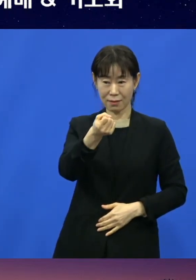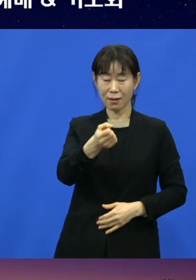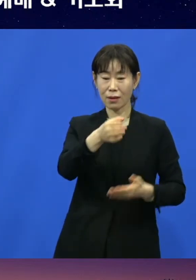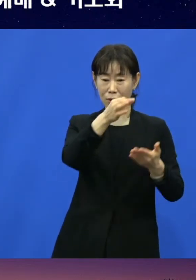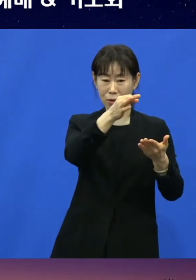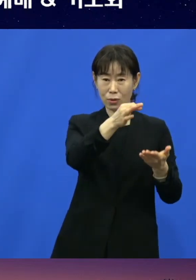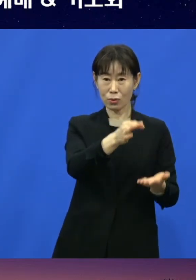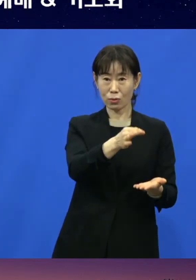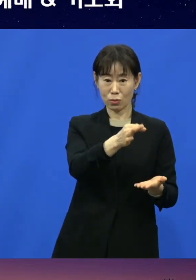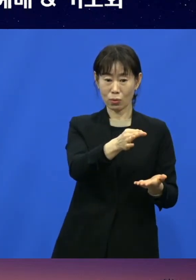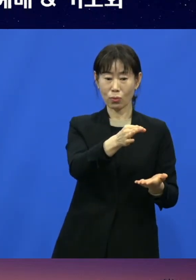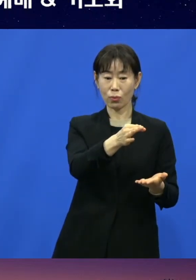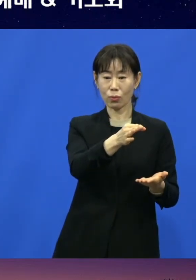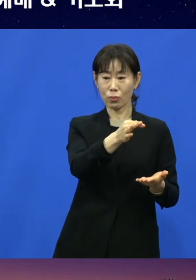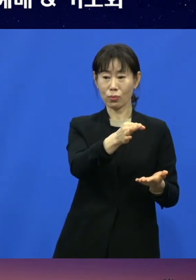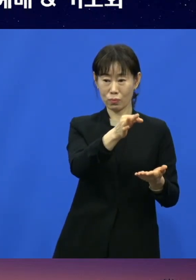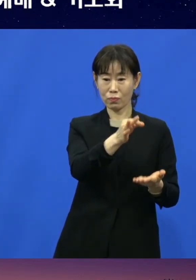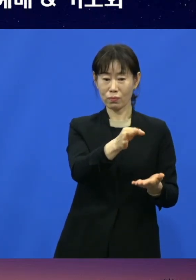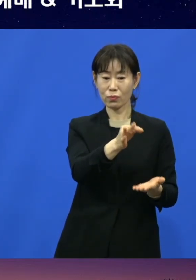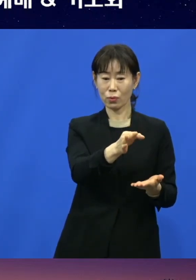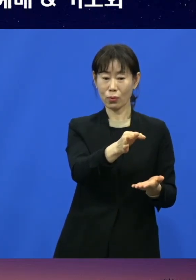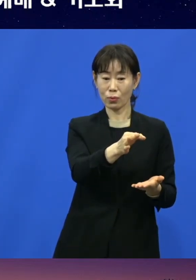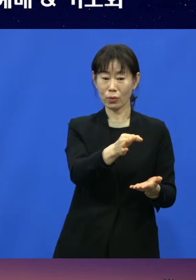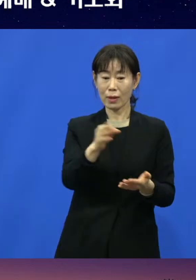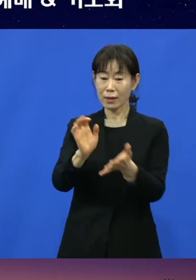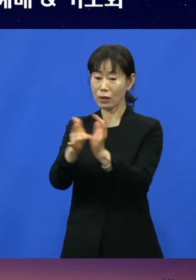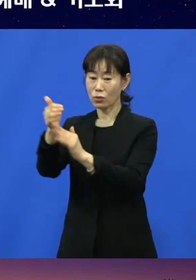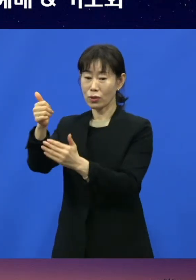그에게는 부가 최고의 가치였어요.